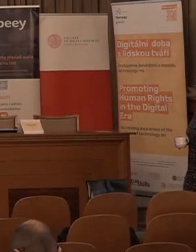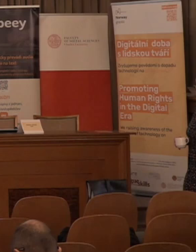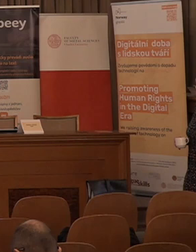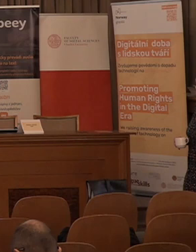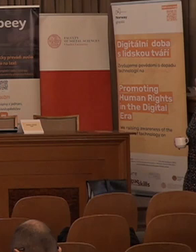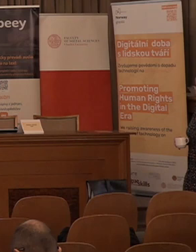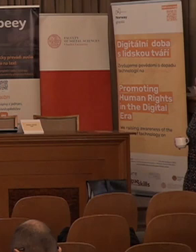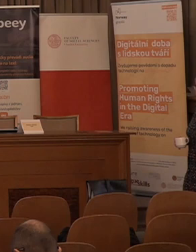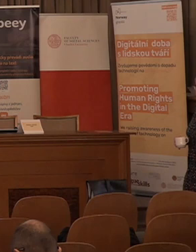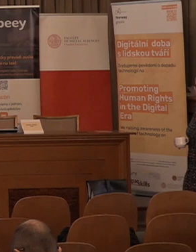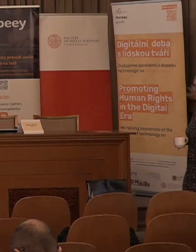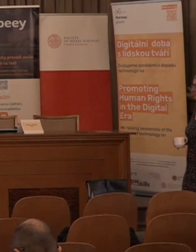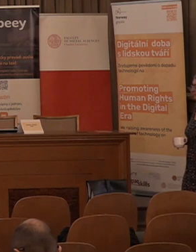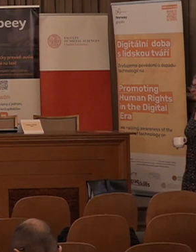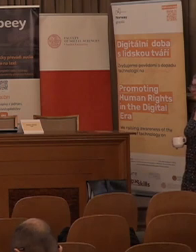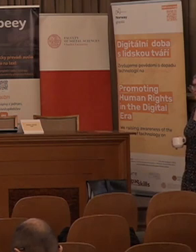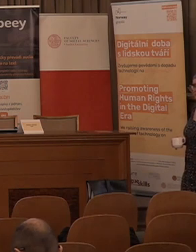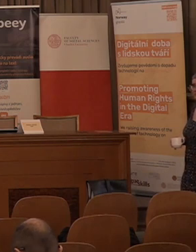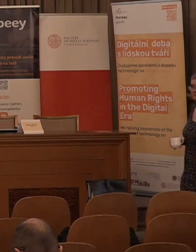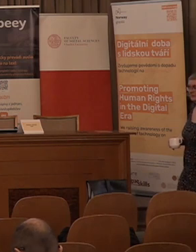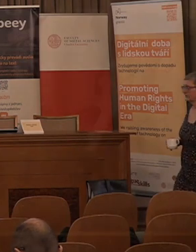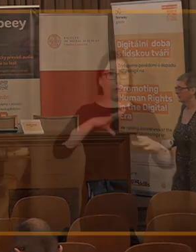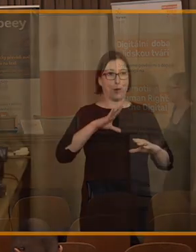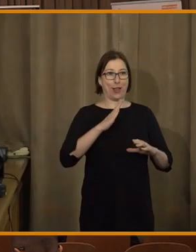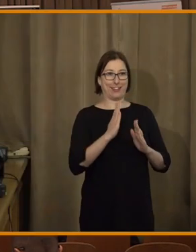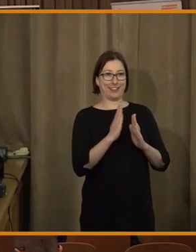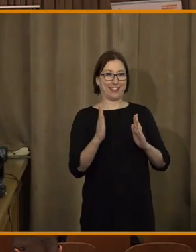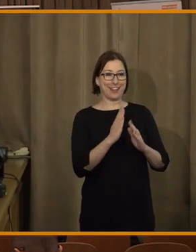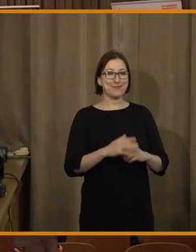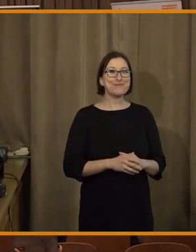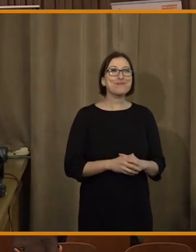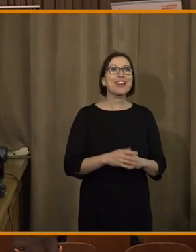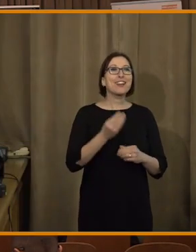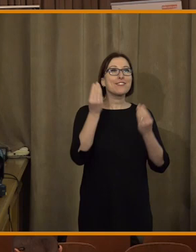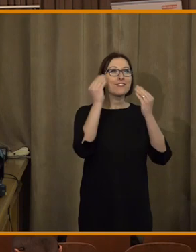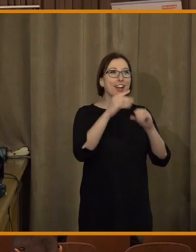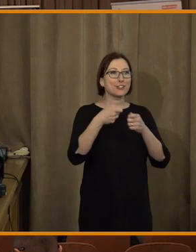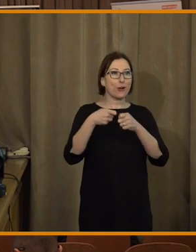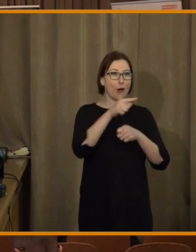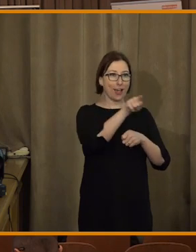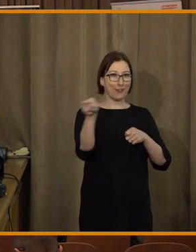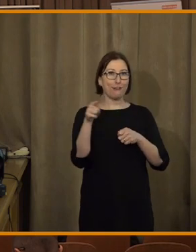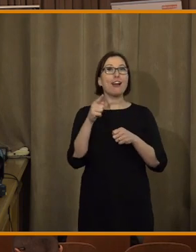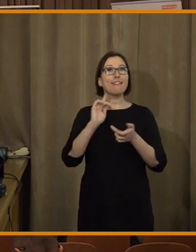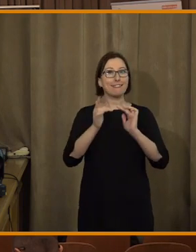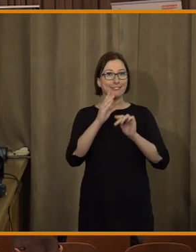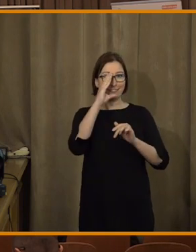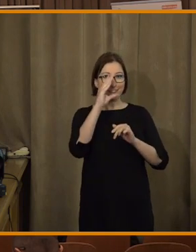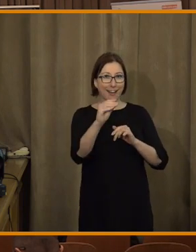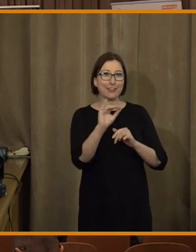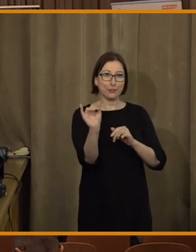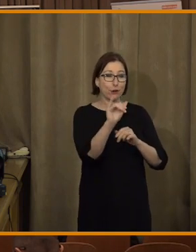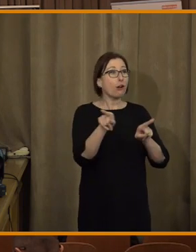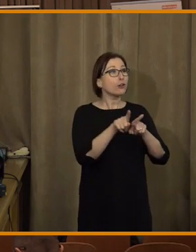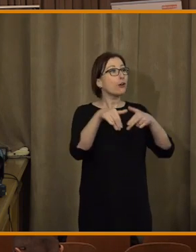Takže hezké stále ještě dopoledne. Vážení kolegové, ti, co nás sledujete online a ti, co jste tady